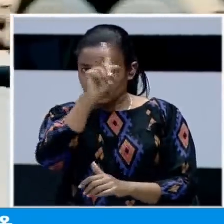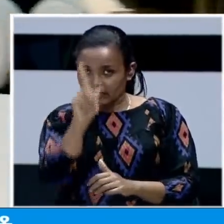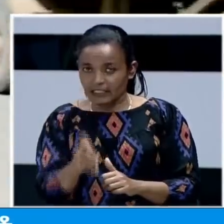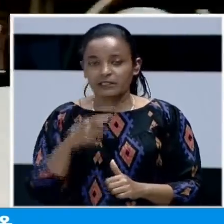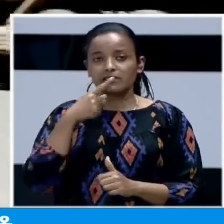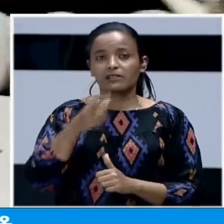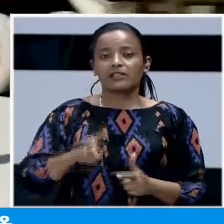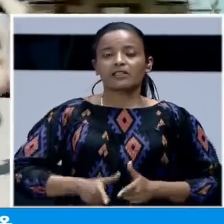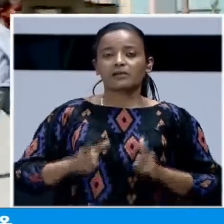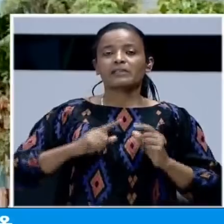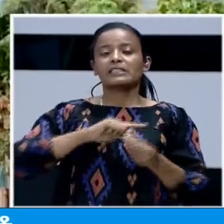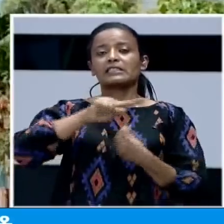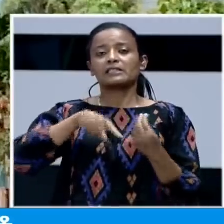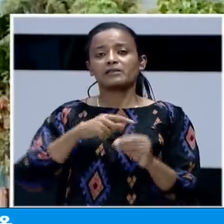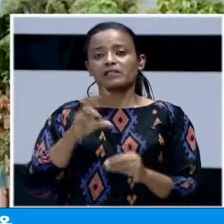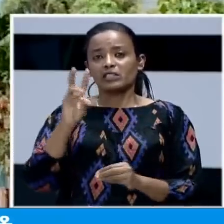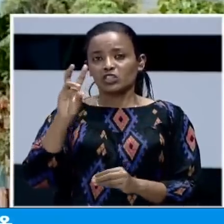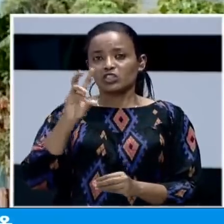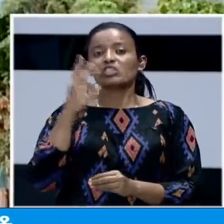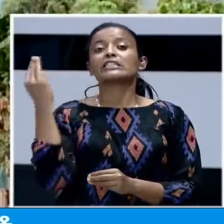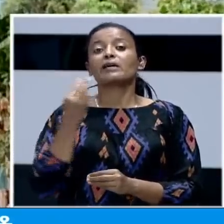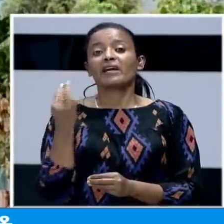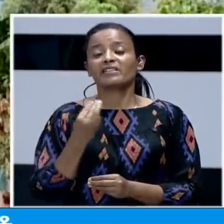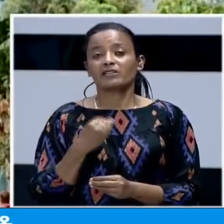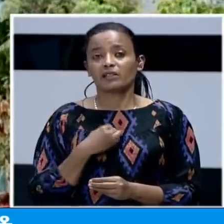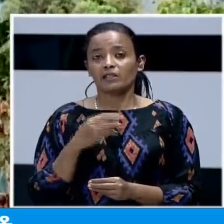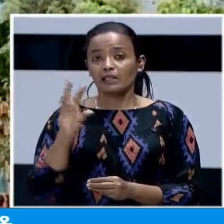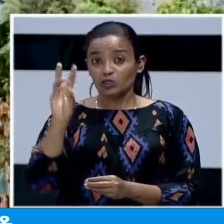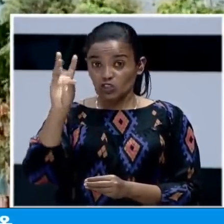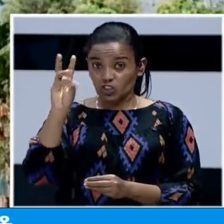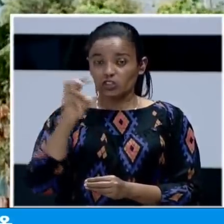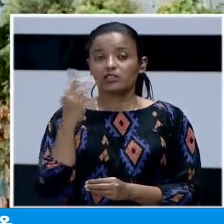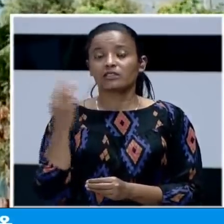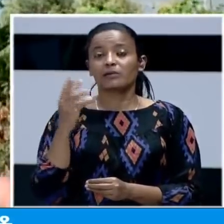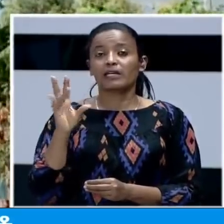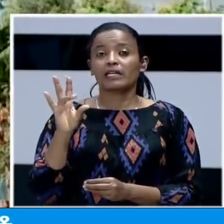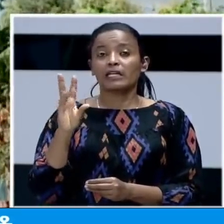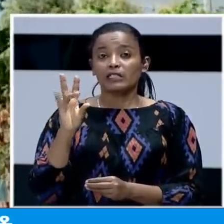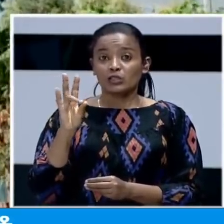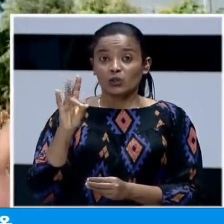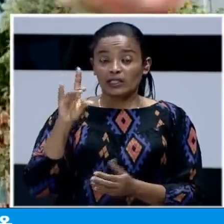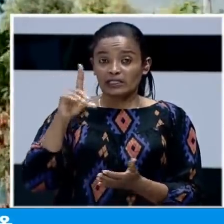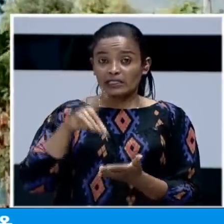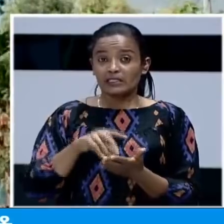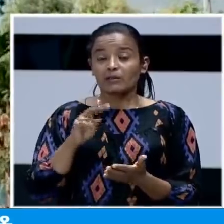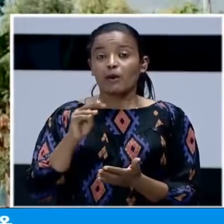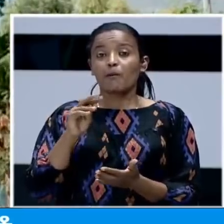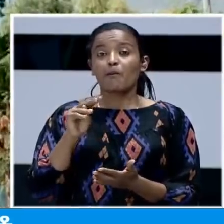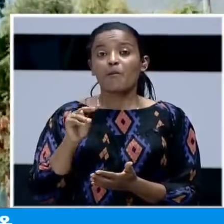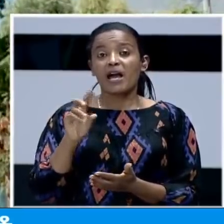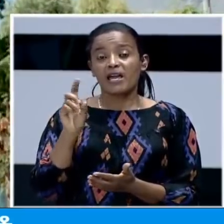ایرم نبرتی کبابیم شدشت آبیت هت نیوا ابزن شدشت آبیت هت دم شوعای کتما بیت مارا بز حزقزی و دیا